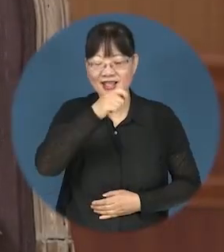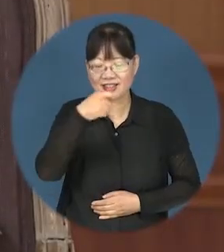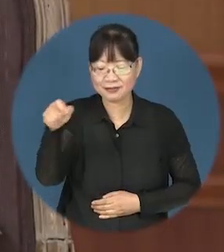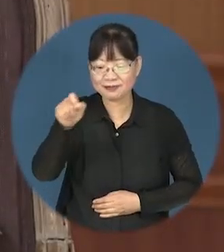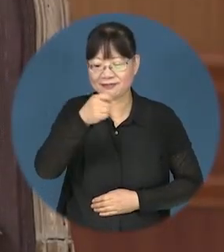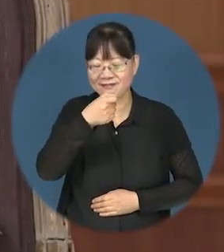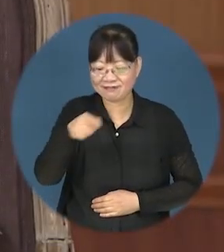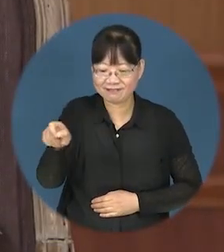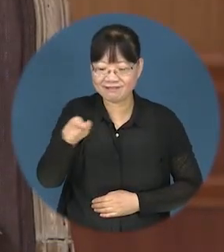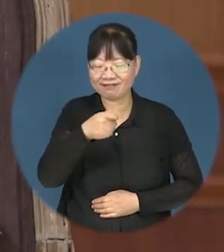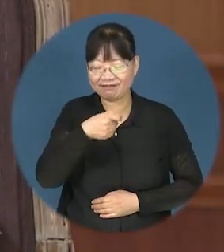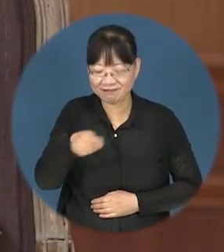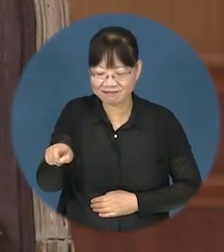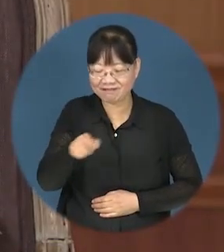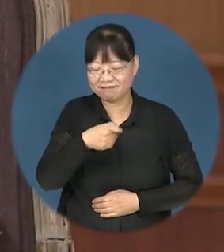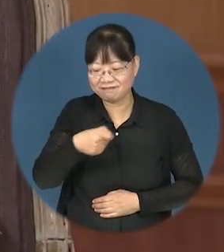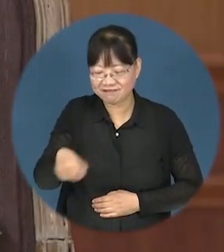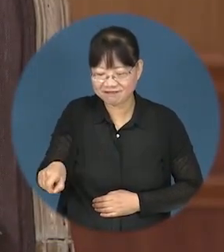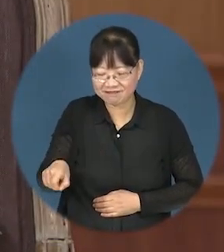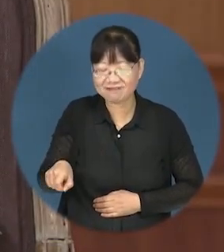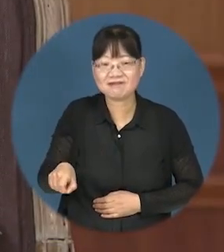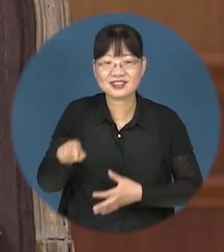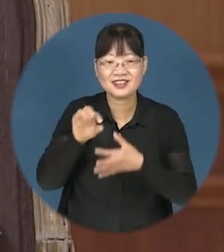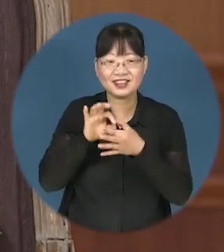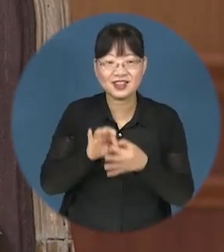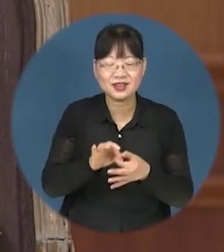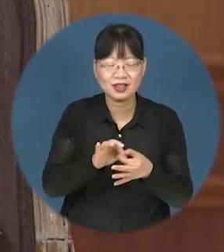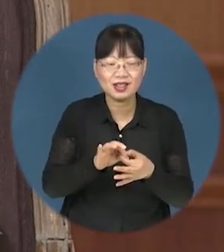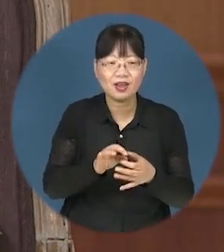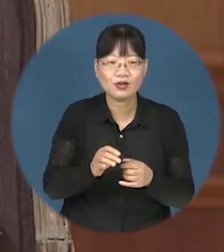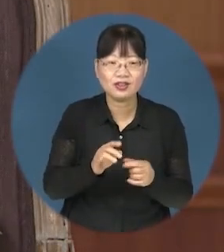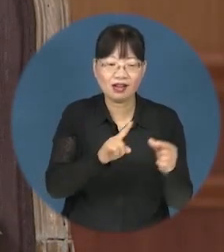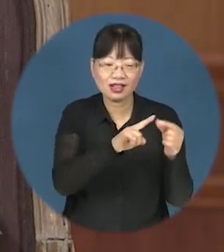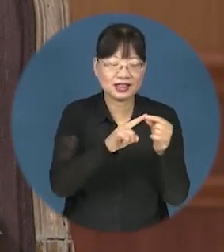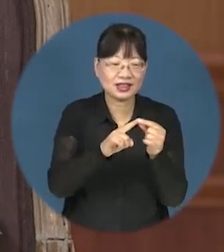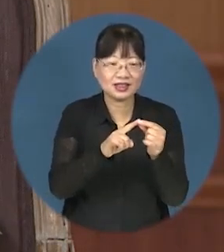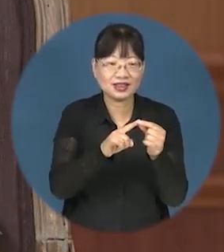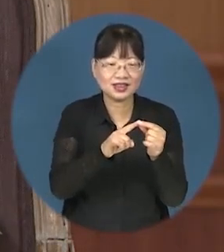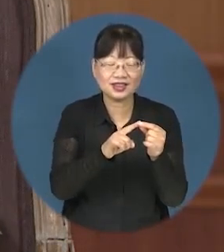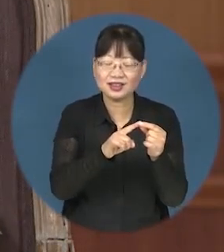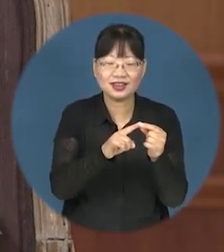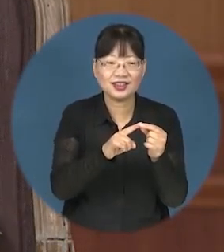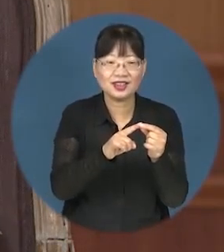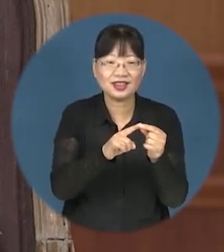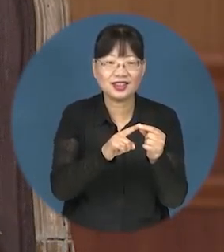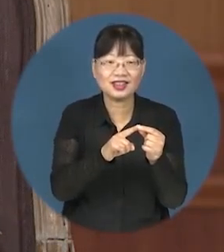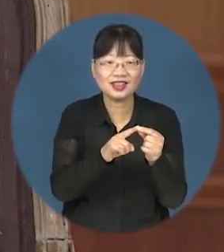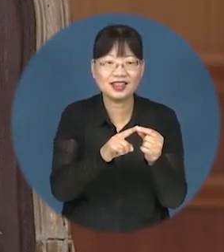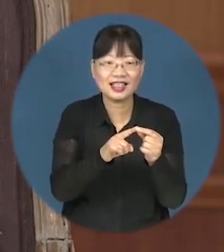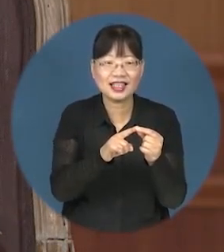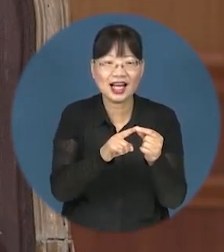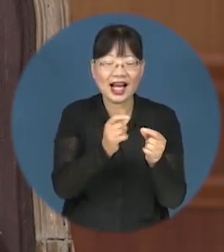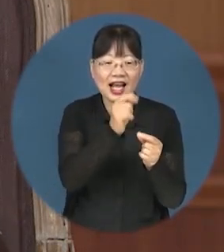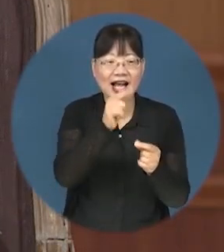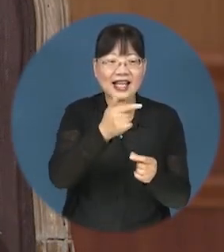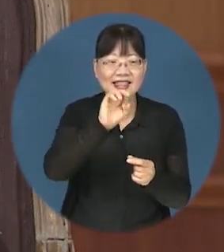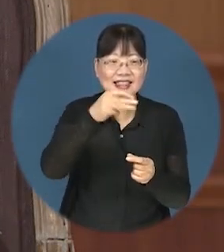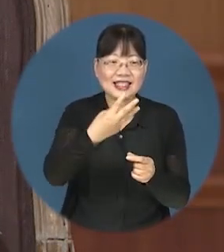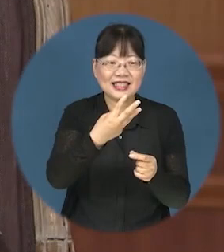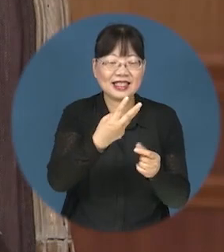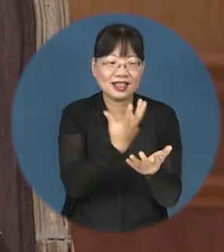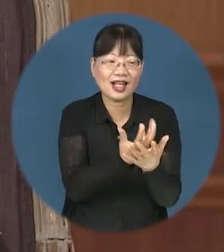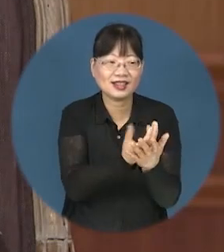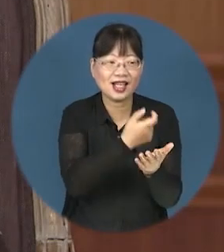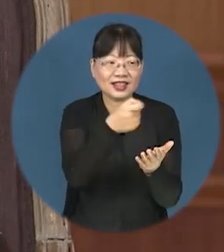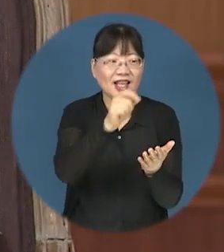있었어요 가로의 뭐 강한 일도 아니었어요 지금 생각해보면 중국 빼줄 굽기만 3개월을 했어요 3개월을 내어